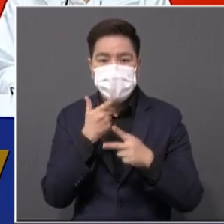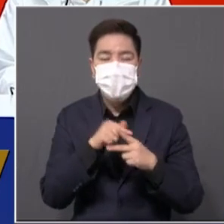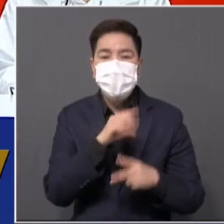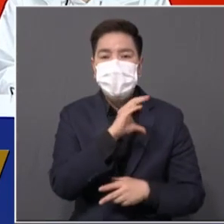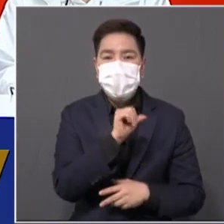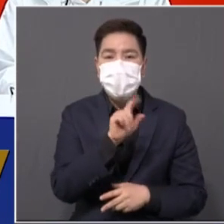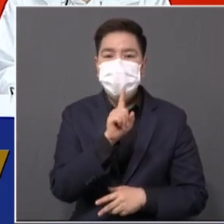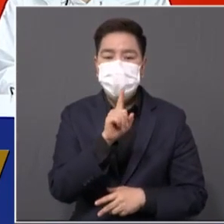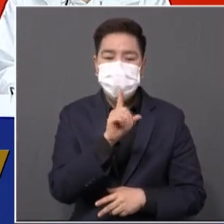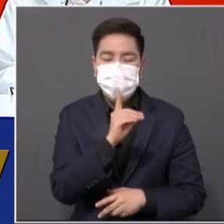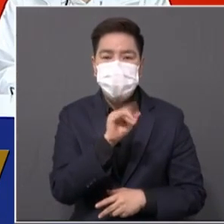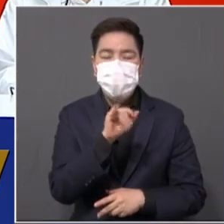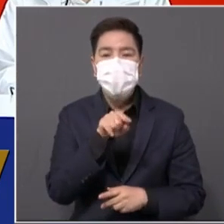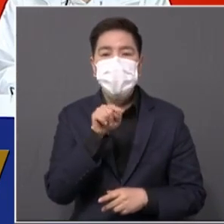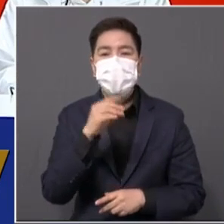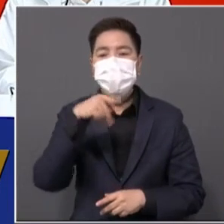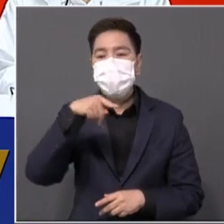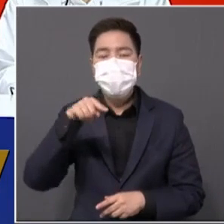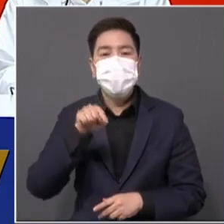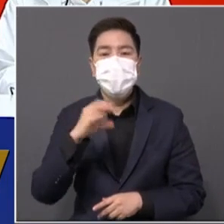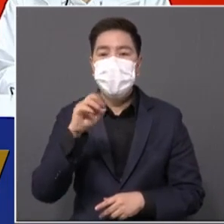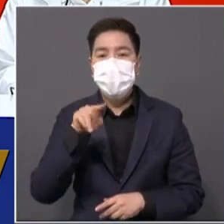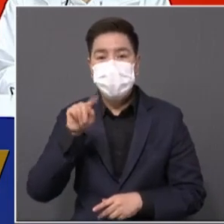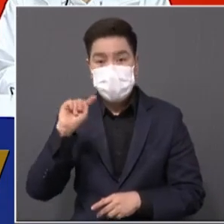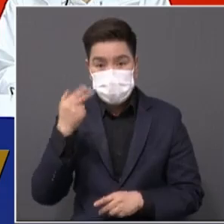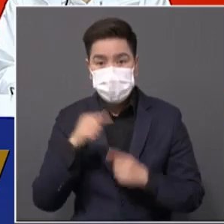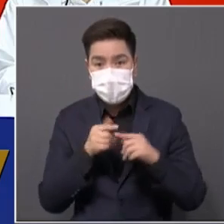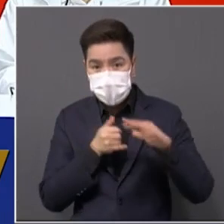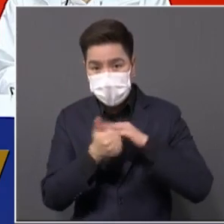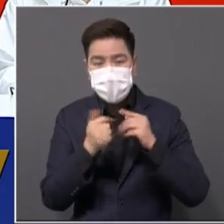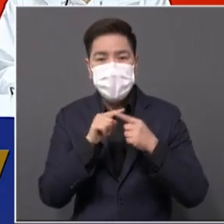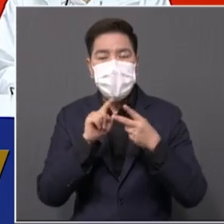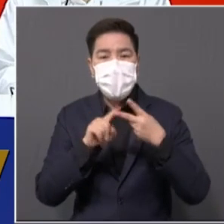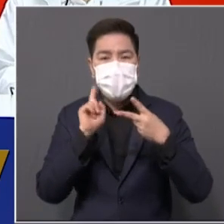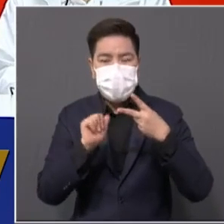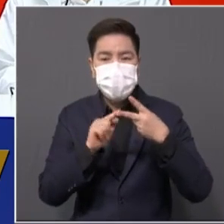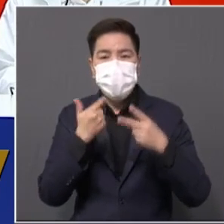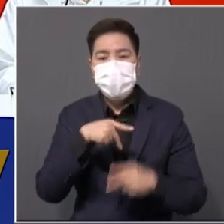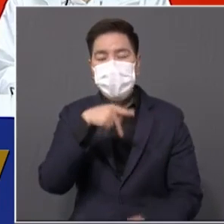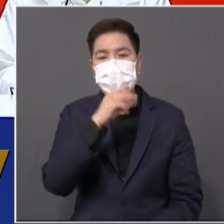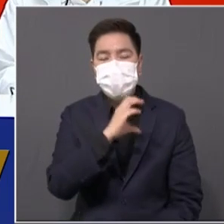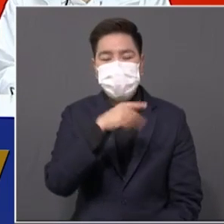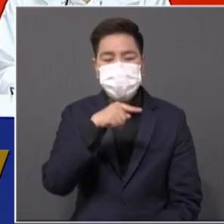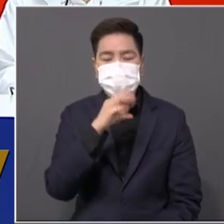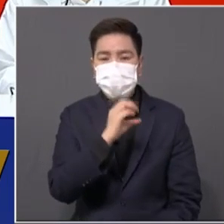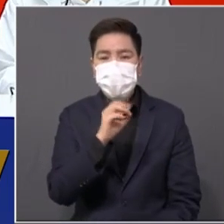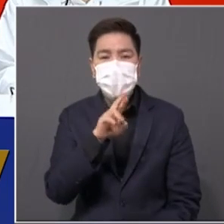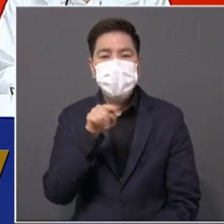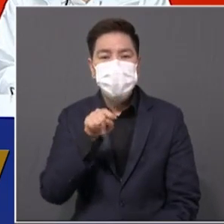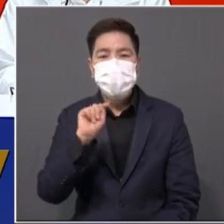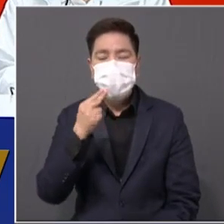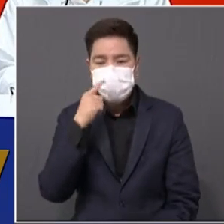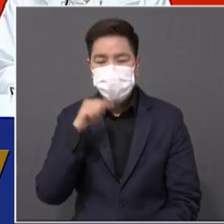candidate ptp or.thโดยตรงหรือเข้าผ่านเว็บหลักก็คือ ptp or.th